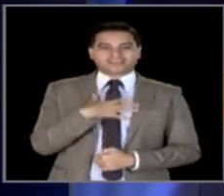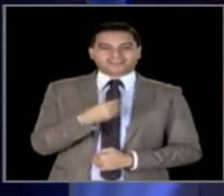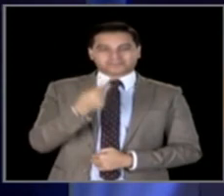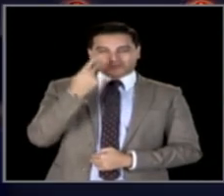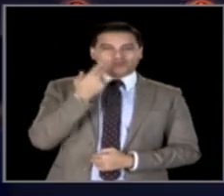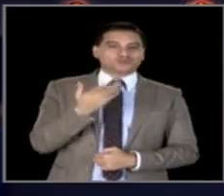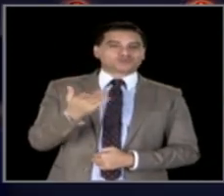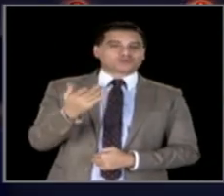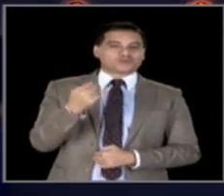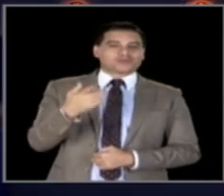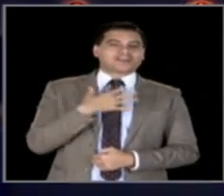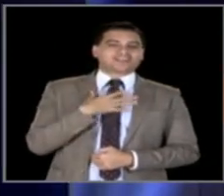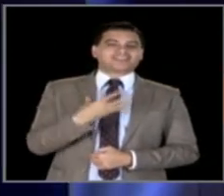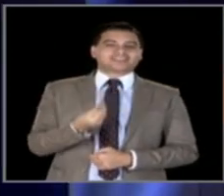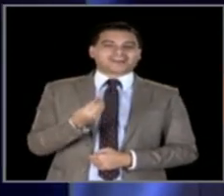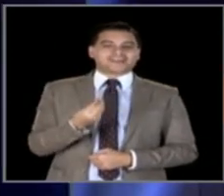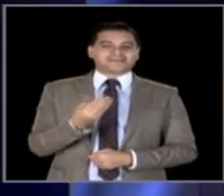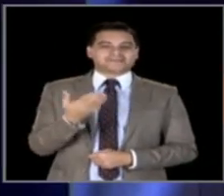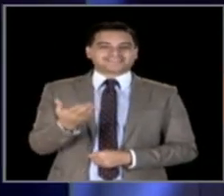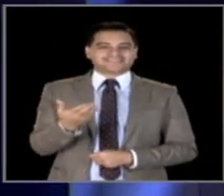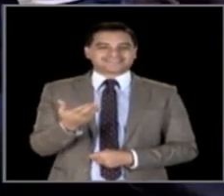انظروا الى هذا الحمل الوديع.